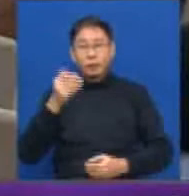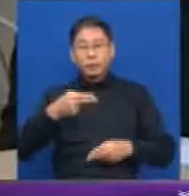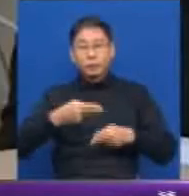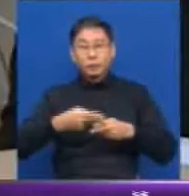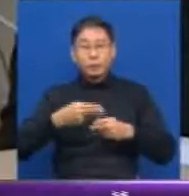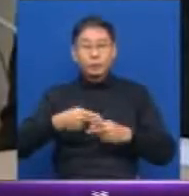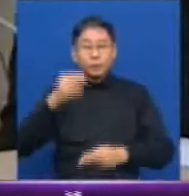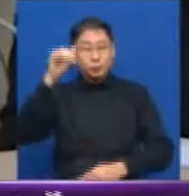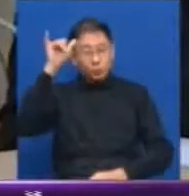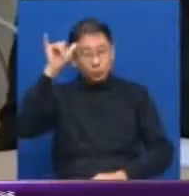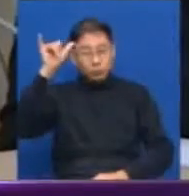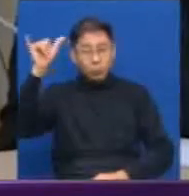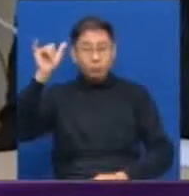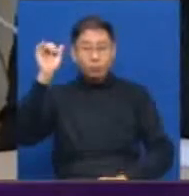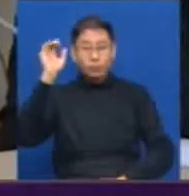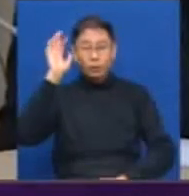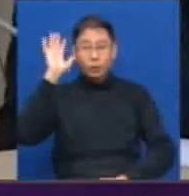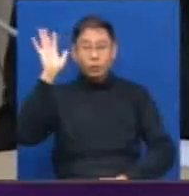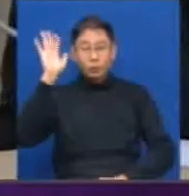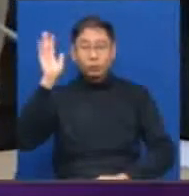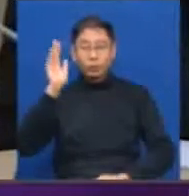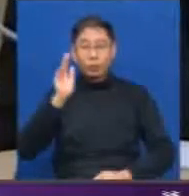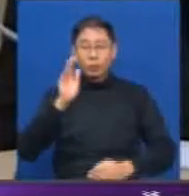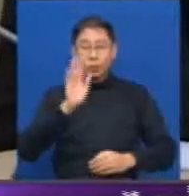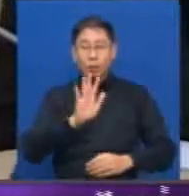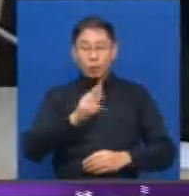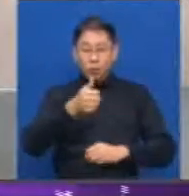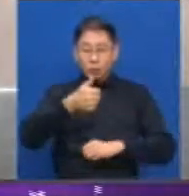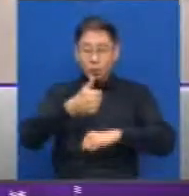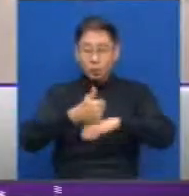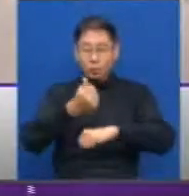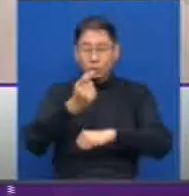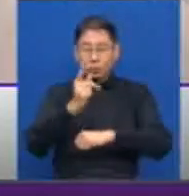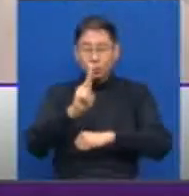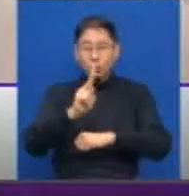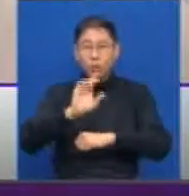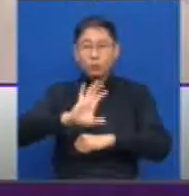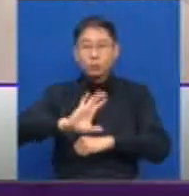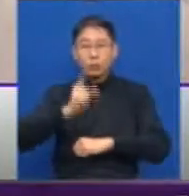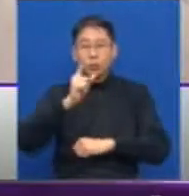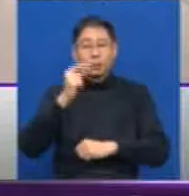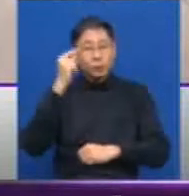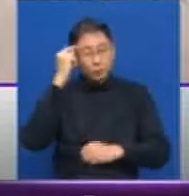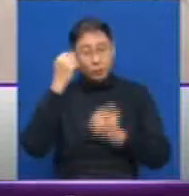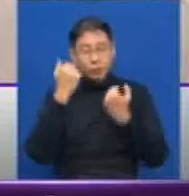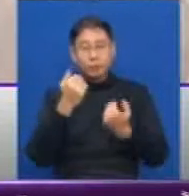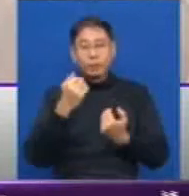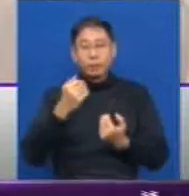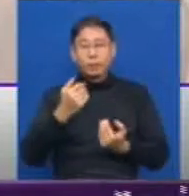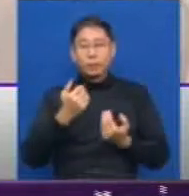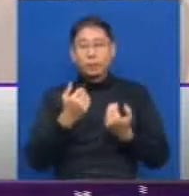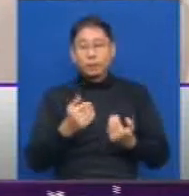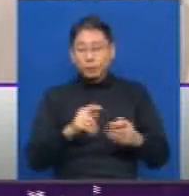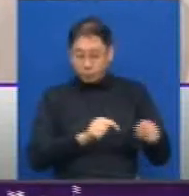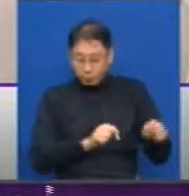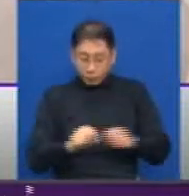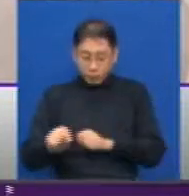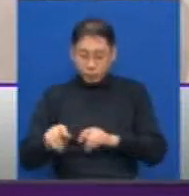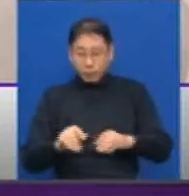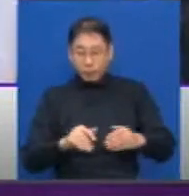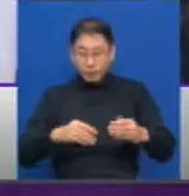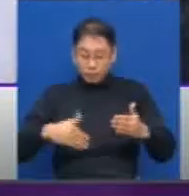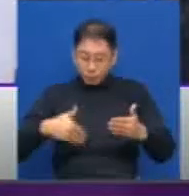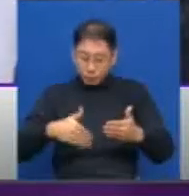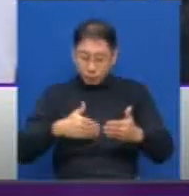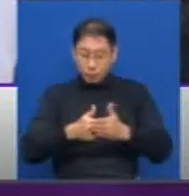ยงยุทธไมยราพทีมโฆษกคณะรักษาความสงบแห่งชาติหรือคสชนะคะที่เปิดเผยว่าคสชเตรียมจัดทำรายงาน